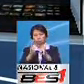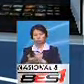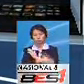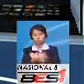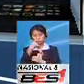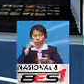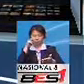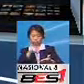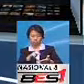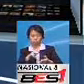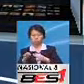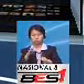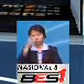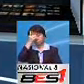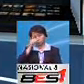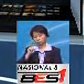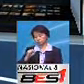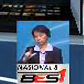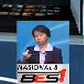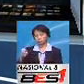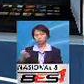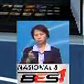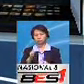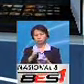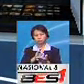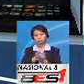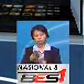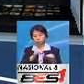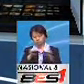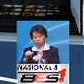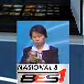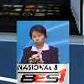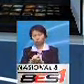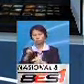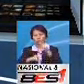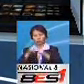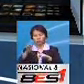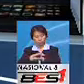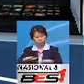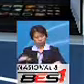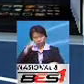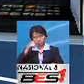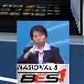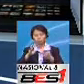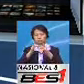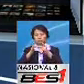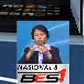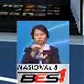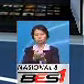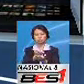untuk diteliti jelas Datuk Seri Dr Mohamad salh melalui pindaan ini pihaknya berhasrat membina platform bagi internet